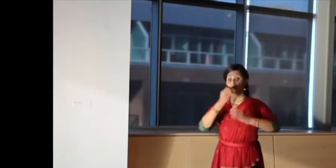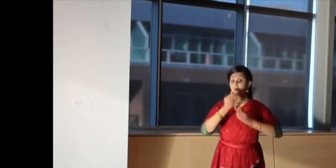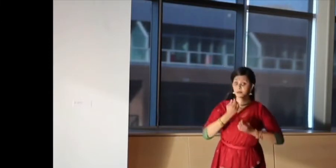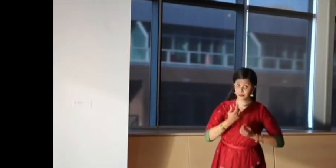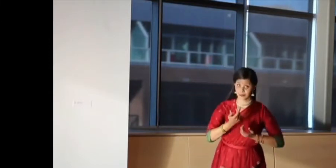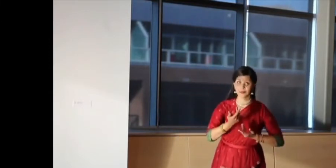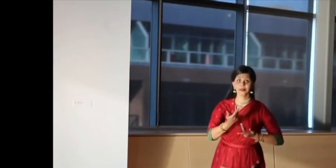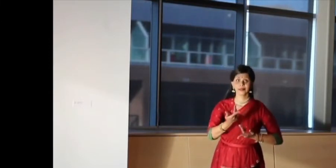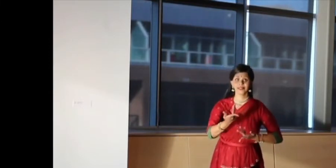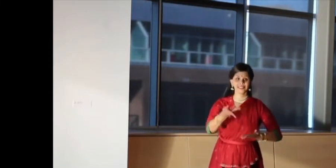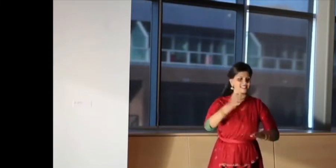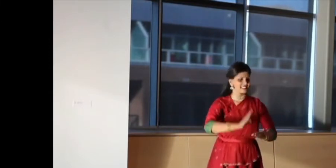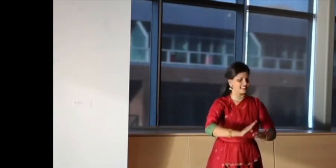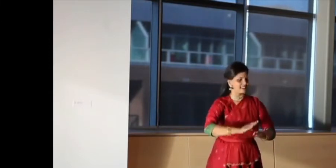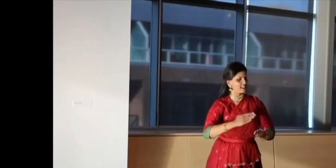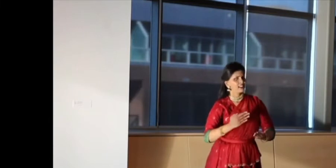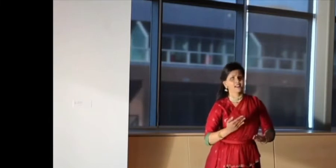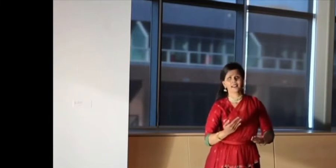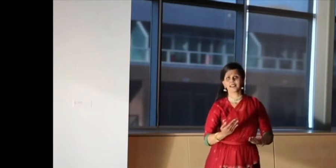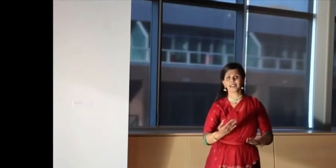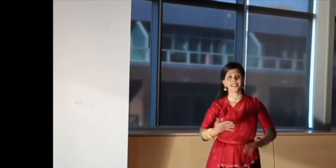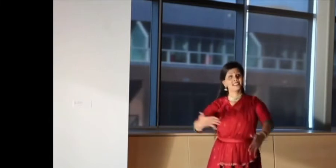चतुराय गानप्राणाय